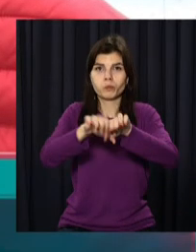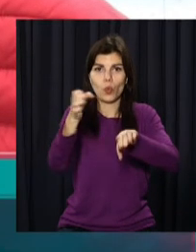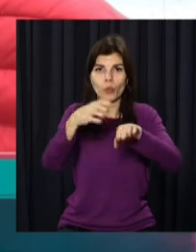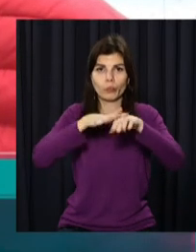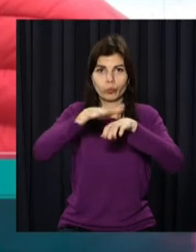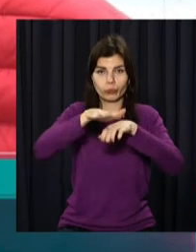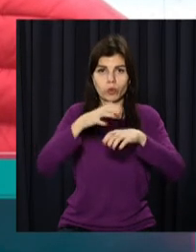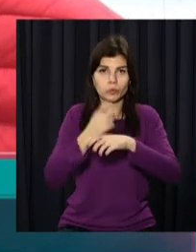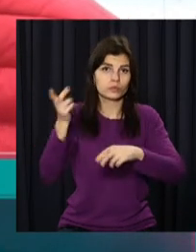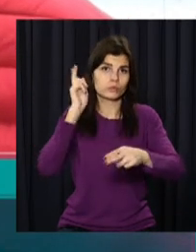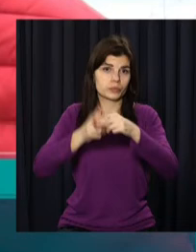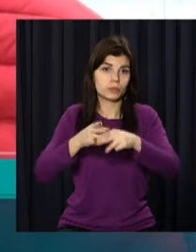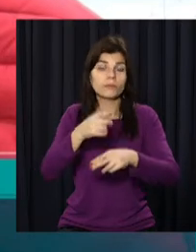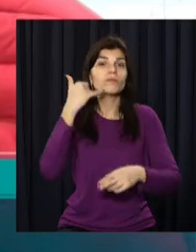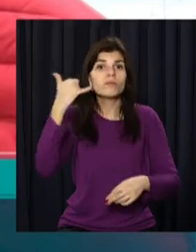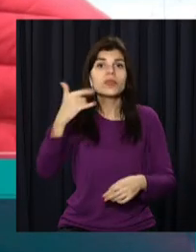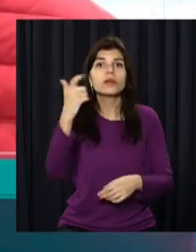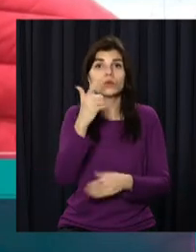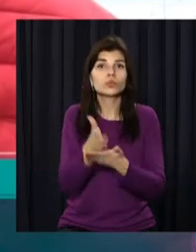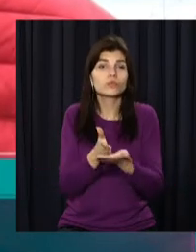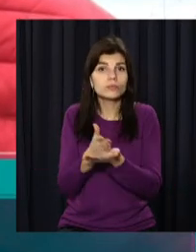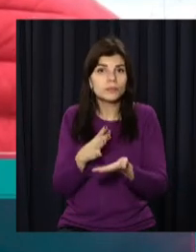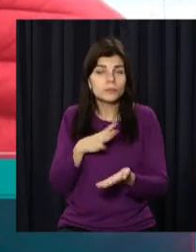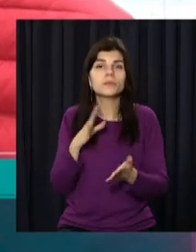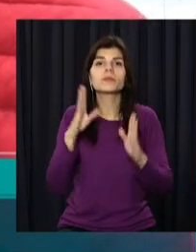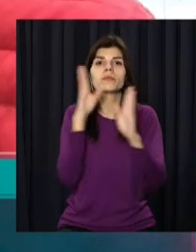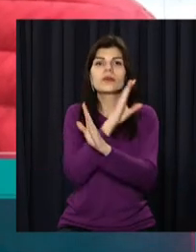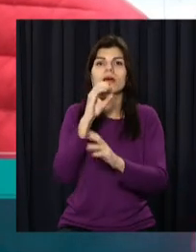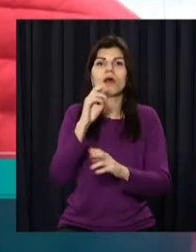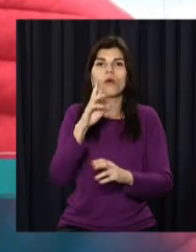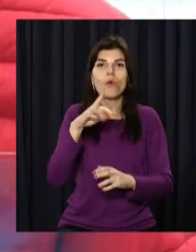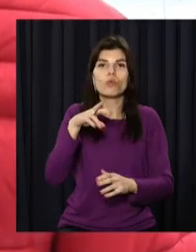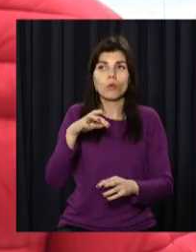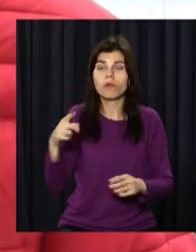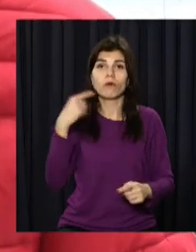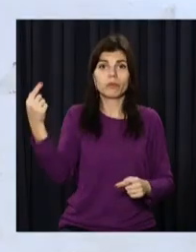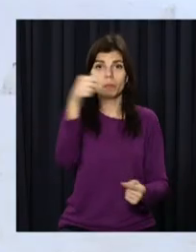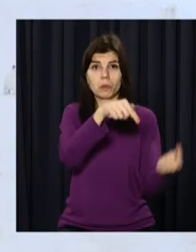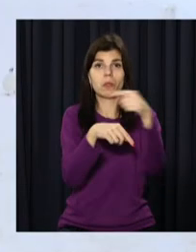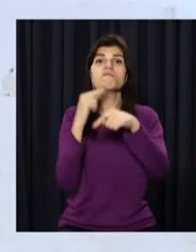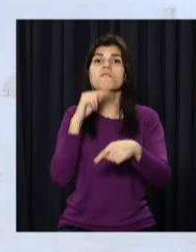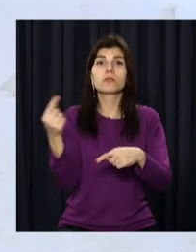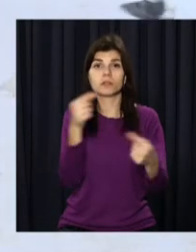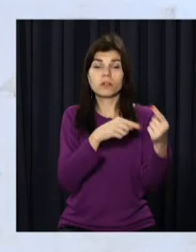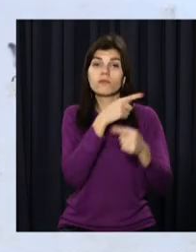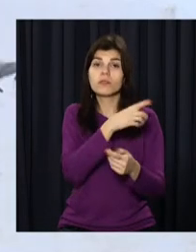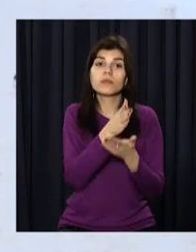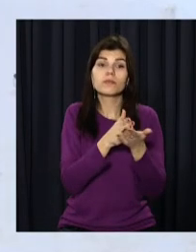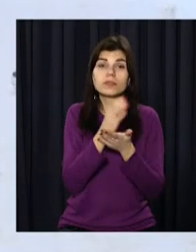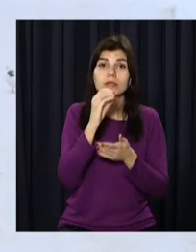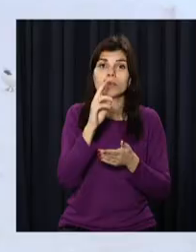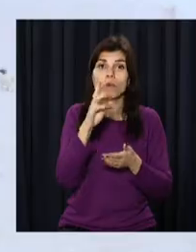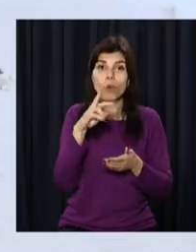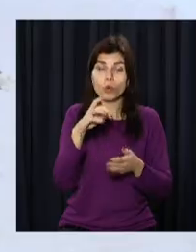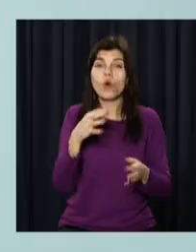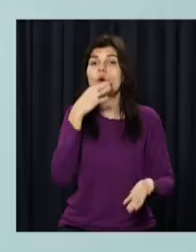дзвонити спочатку в газову службу, потім в екологію, ну всі друг на друга перевалювати. Екологія – це обслуговуюча компанія